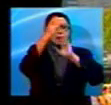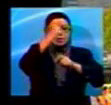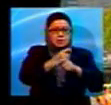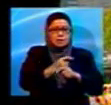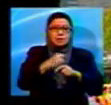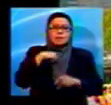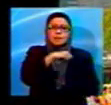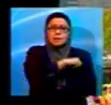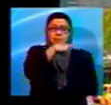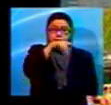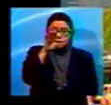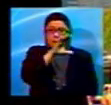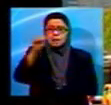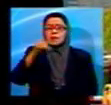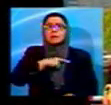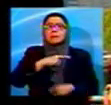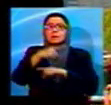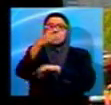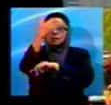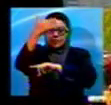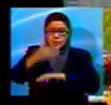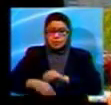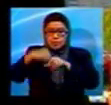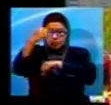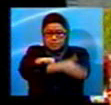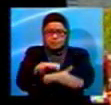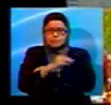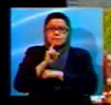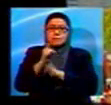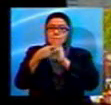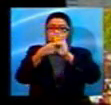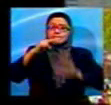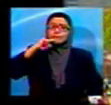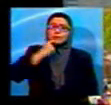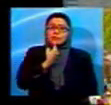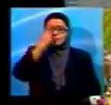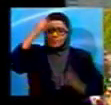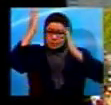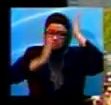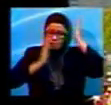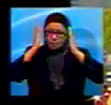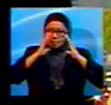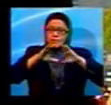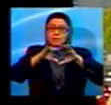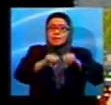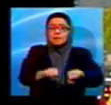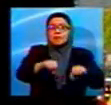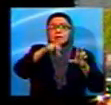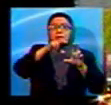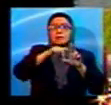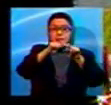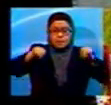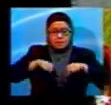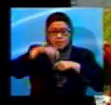asing sebagai bukti betapa seriusnya Malaysia untuk membina kerusi Di Majlis keselamatan PBB dan selepas ini juga wakil tetap